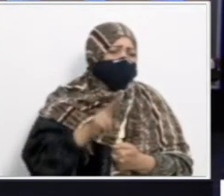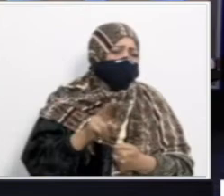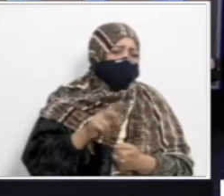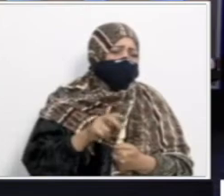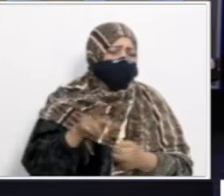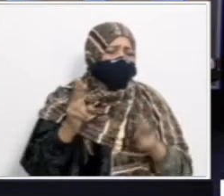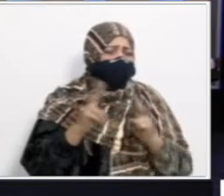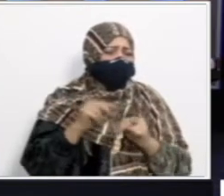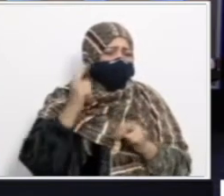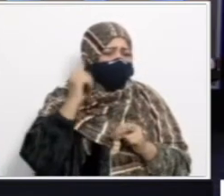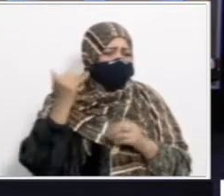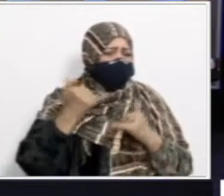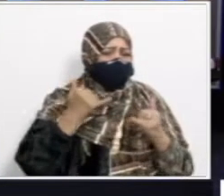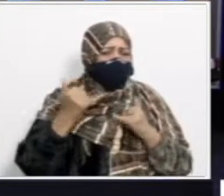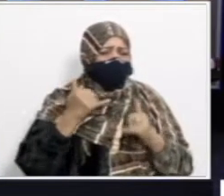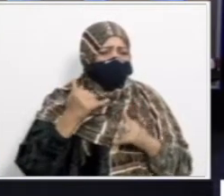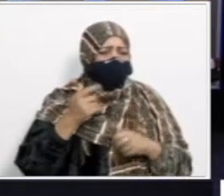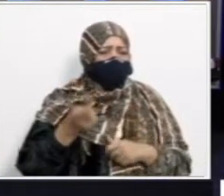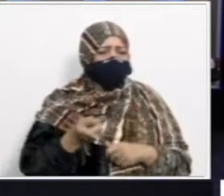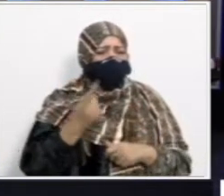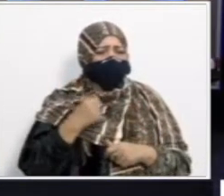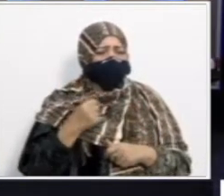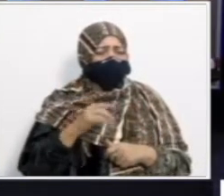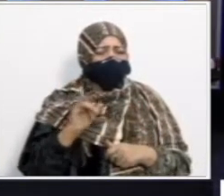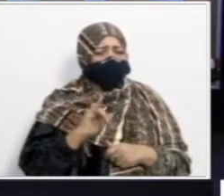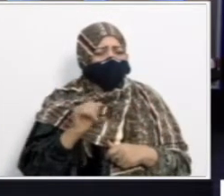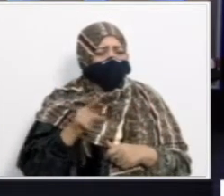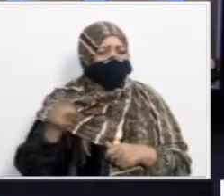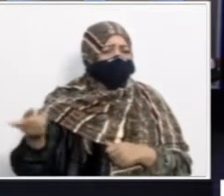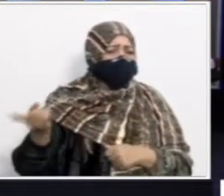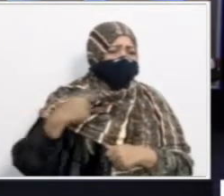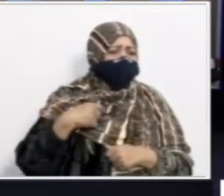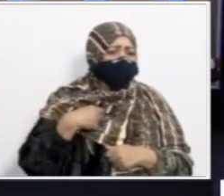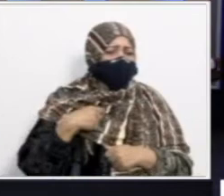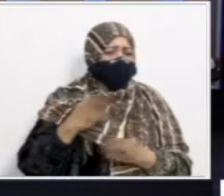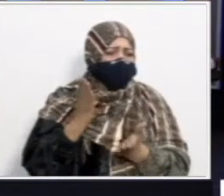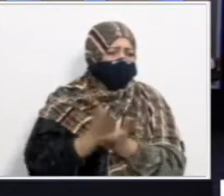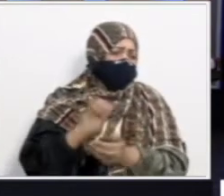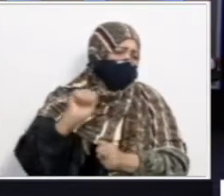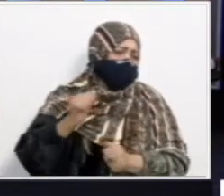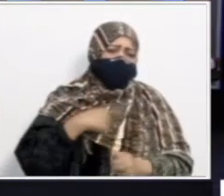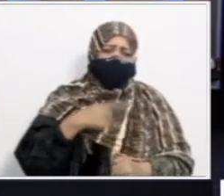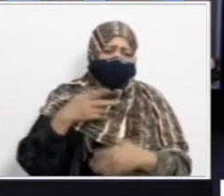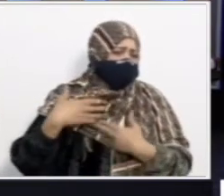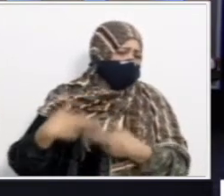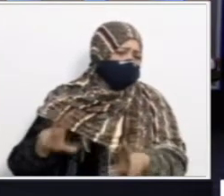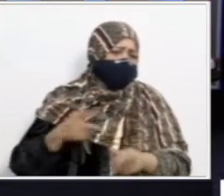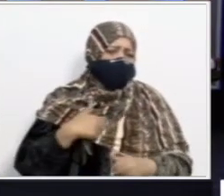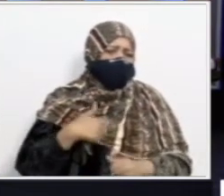منهم، هم يمكنوا اسمين، حتى حقوقي ما طلبتش بيه. تمام، تسمع الإجابة يا أخ أحمد.